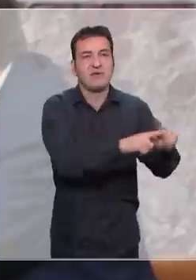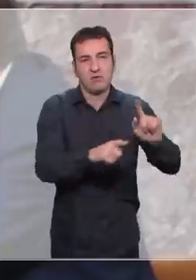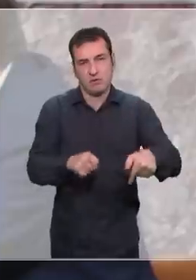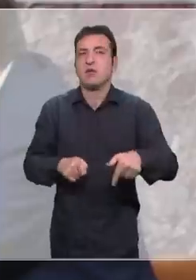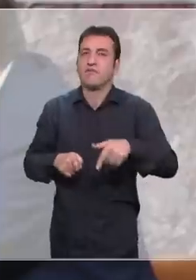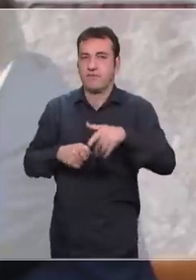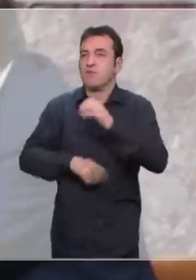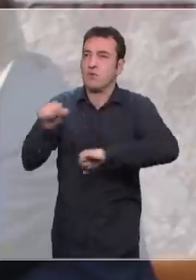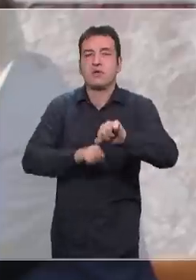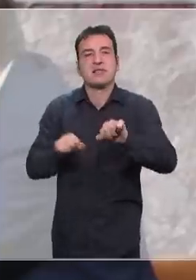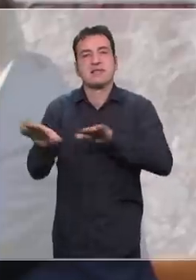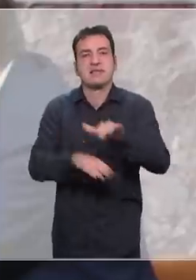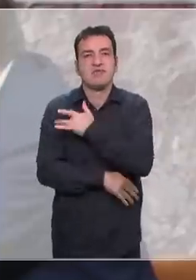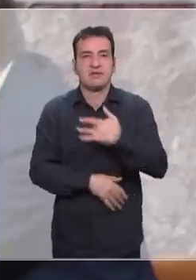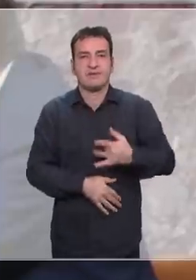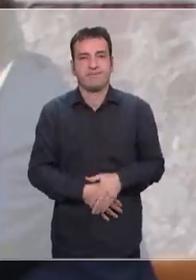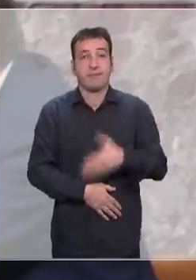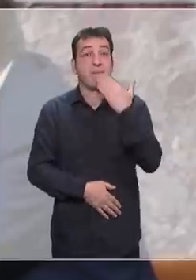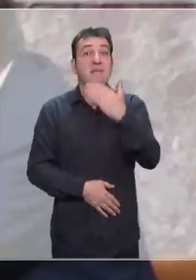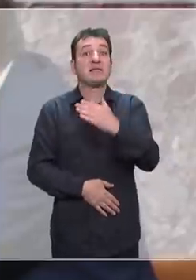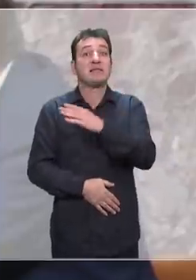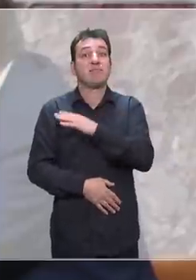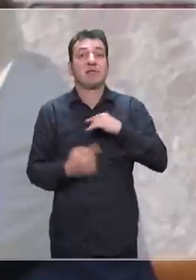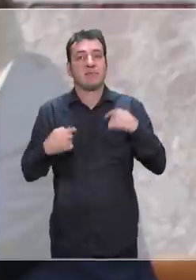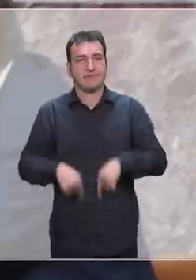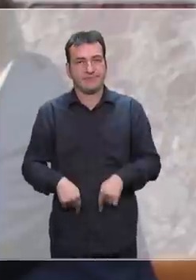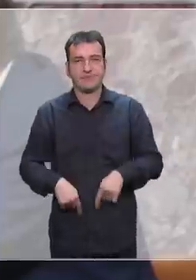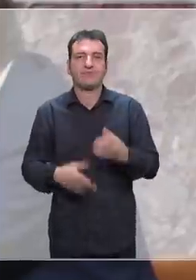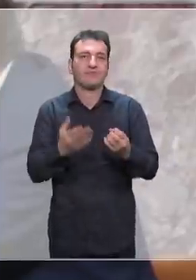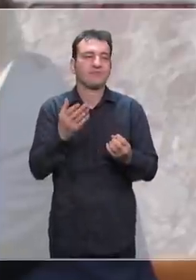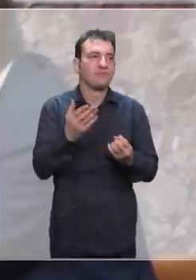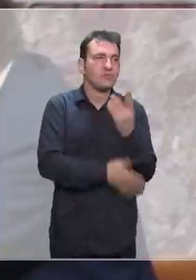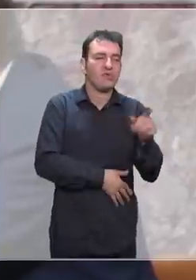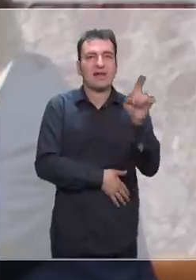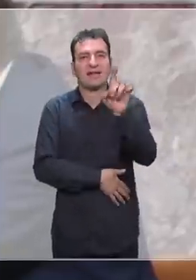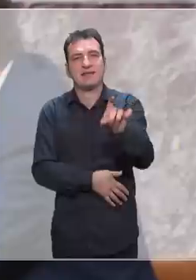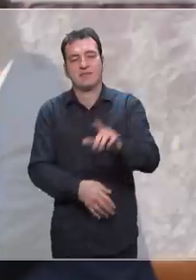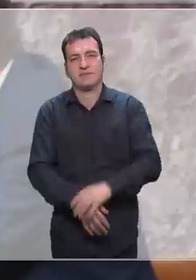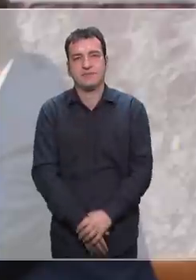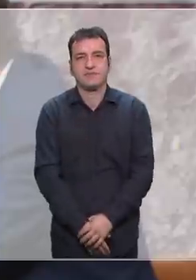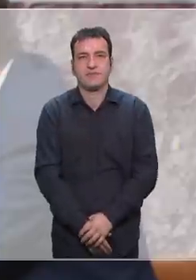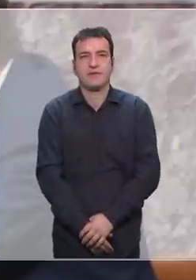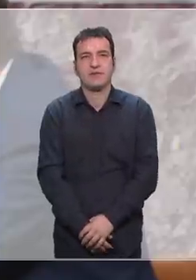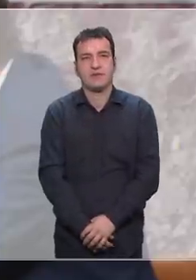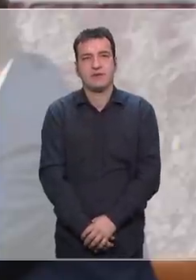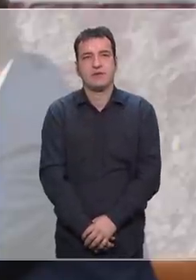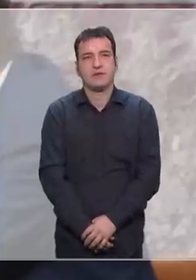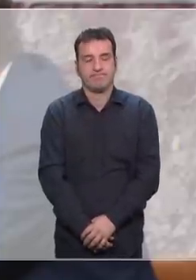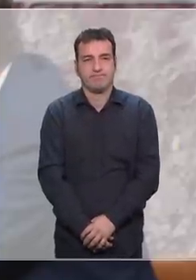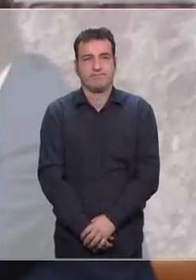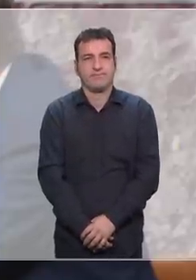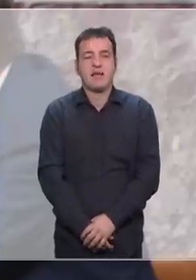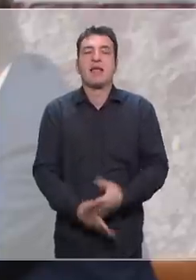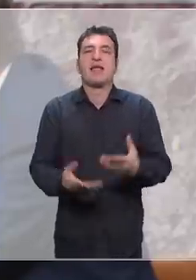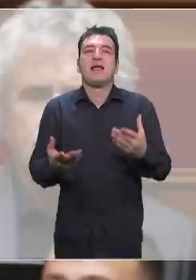remercie, Madame la Ministre. La parole est à Monsieur Dino Cinieri pour le groupe Les Républicains. Merci, Madame la